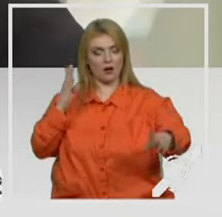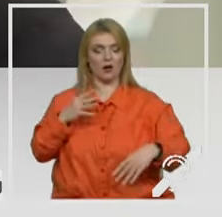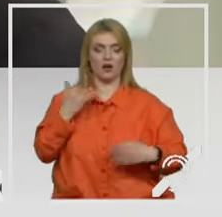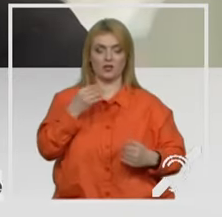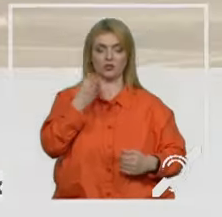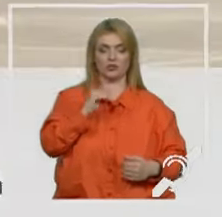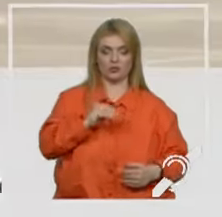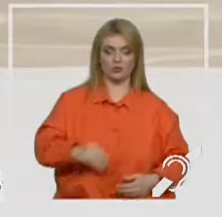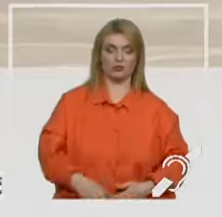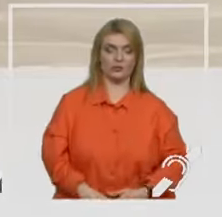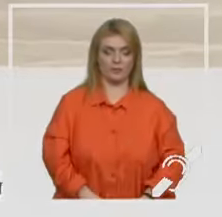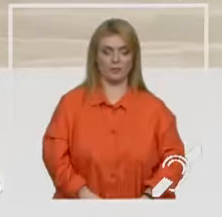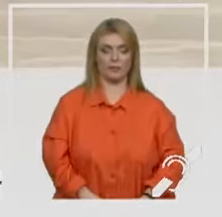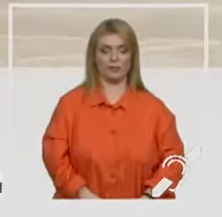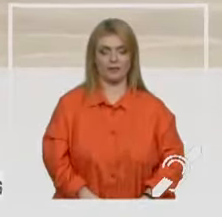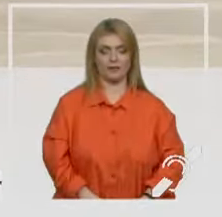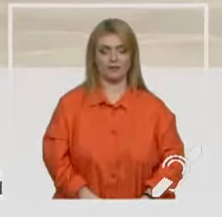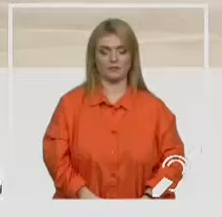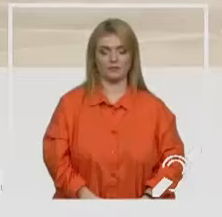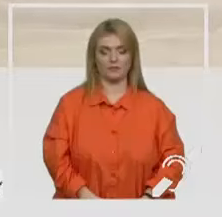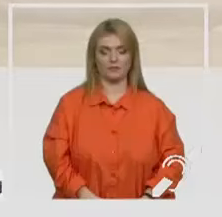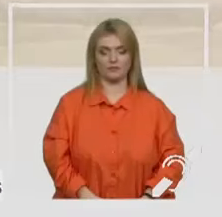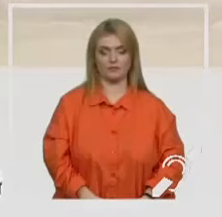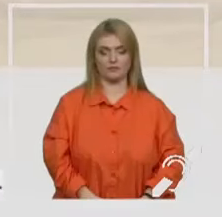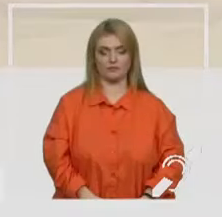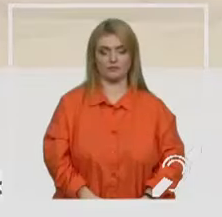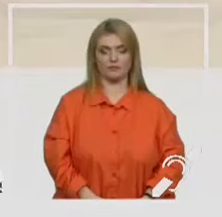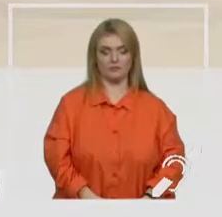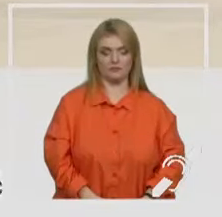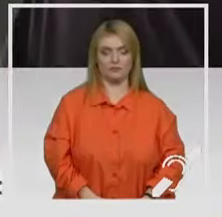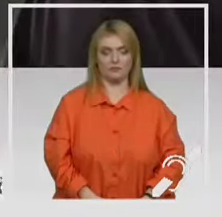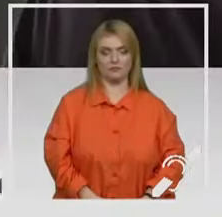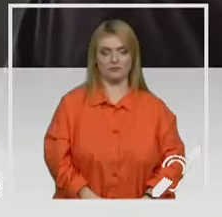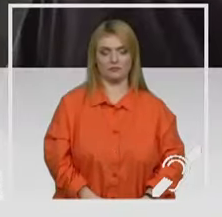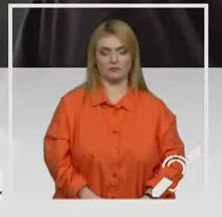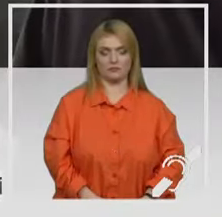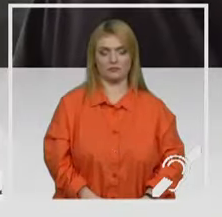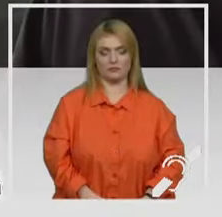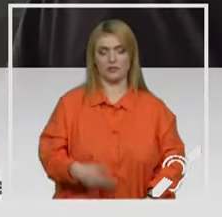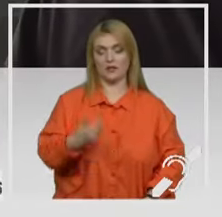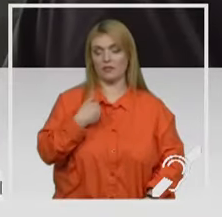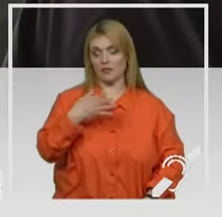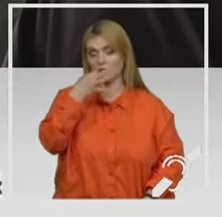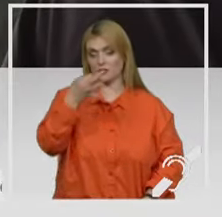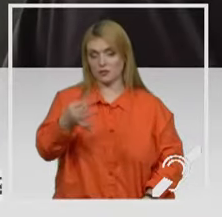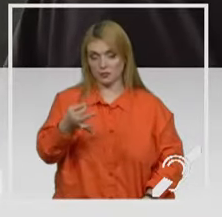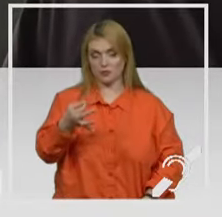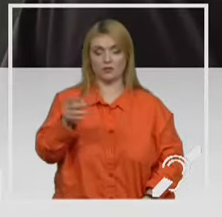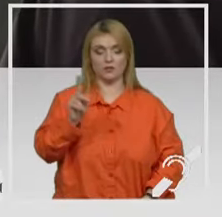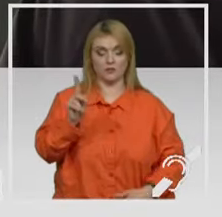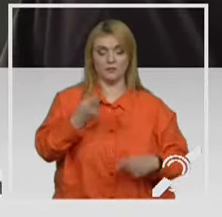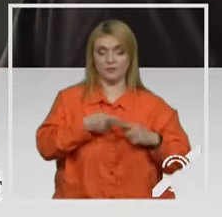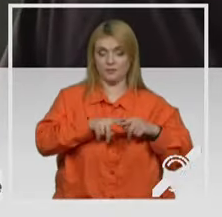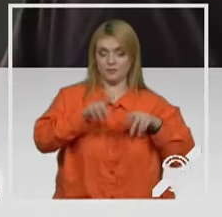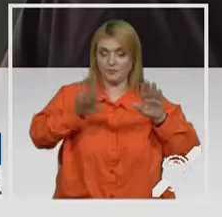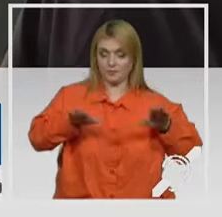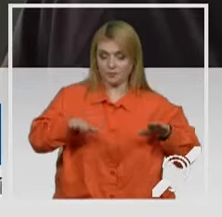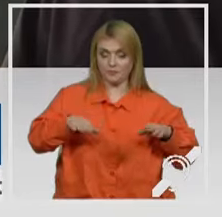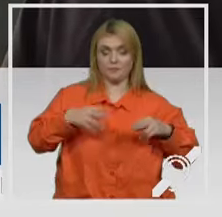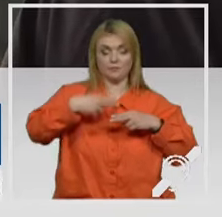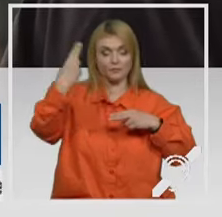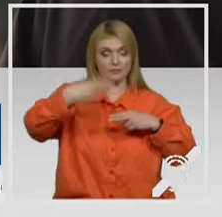the war in Ukraine and when you saw the huge lines of people on the border. Vreau să menționez că acest punct de trecere a